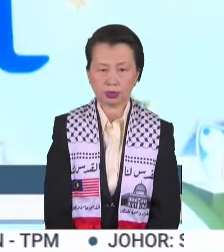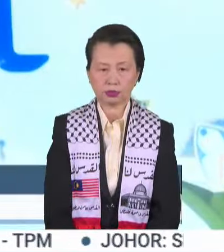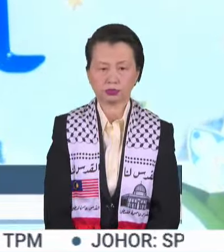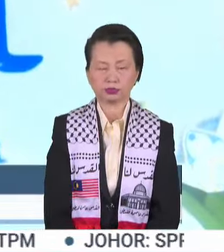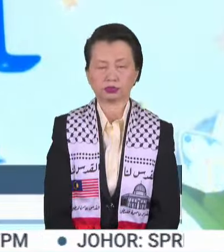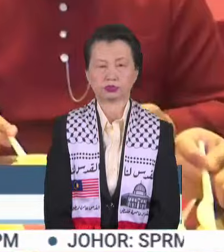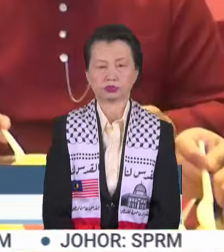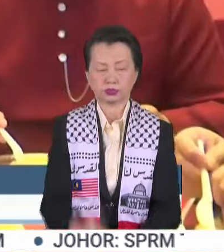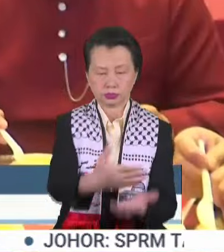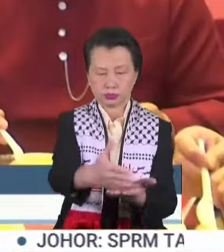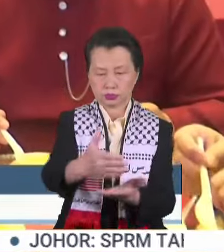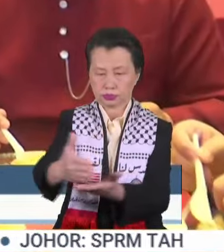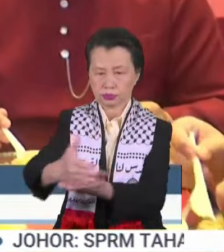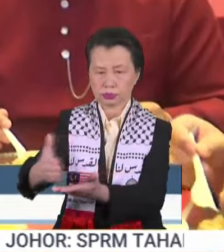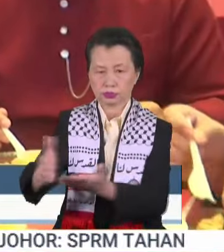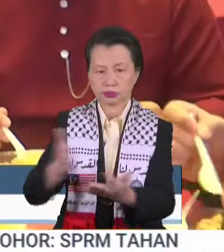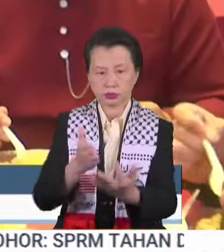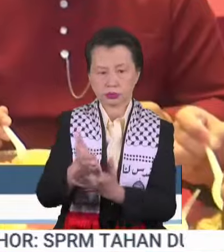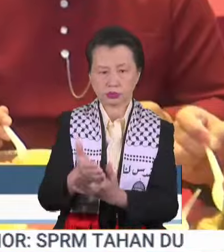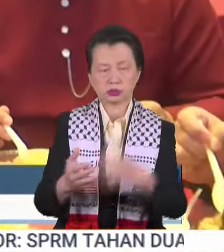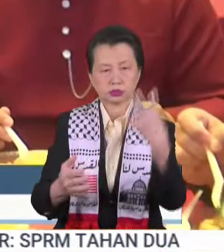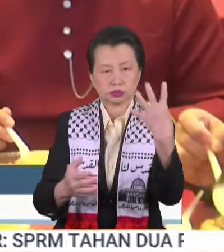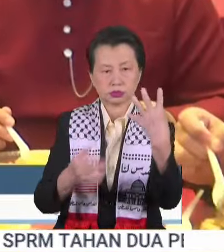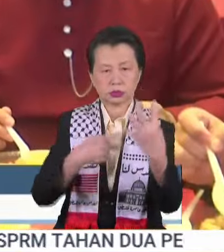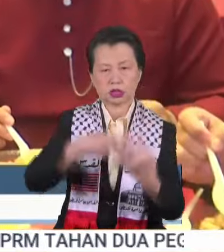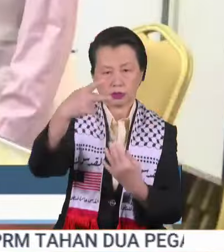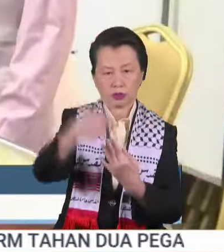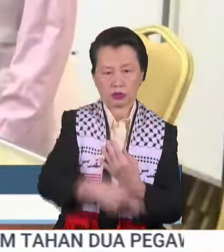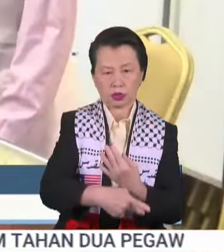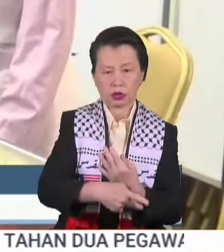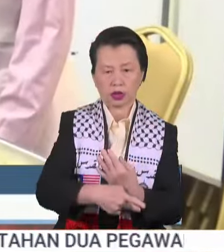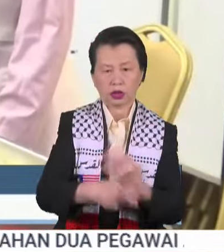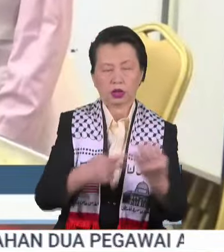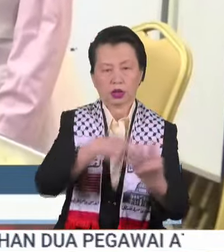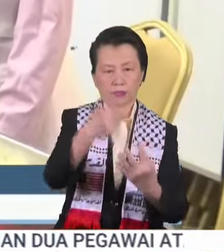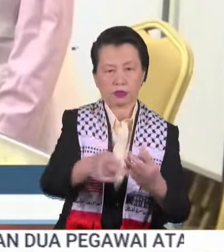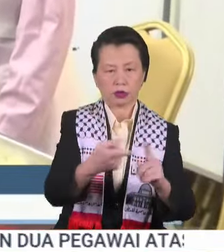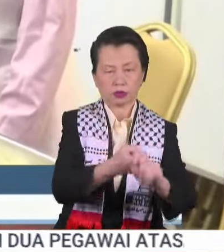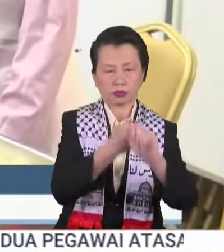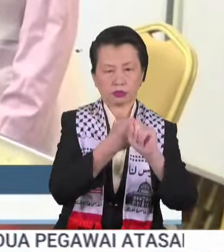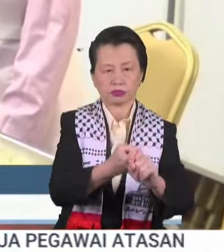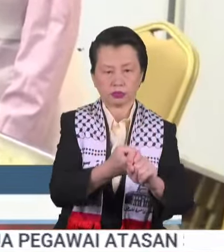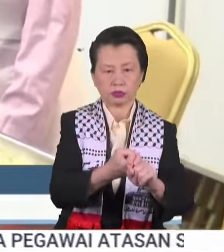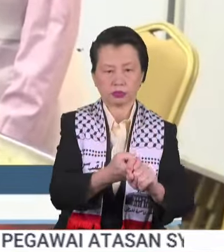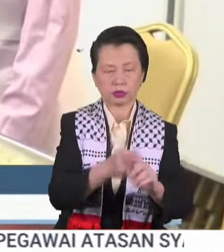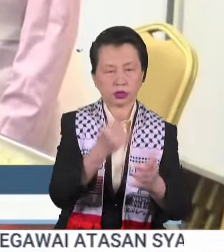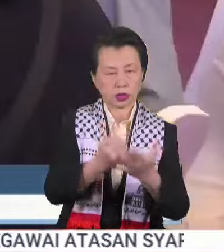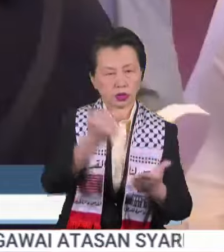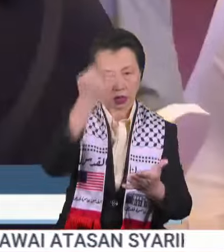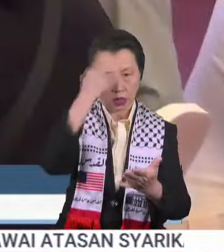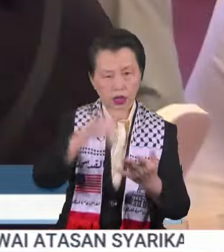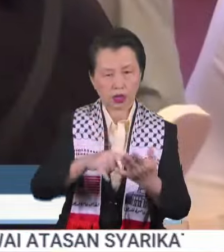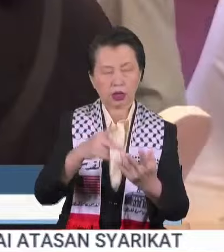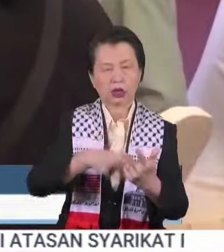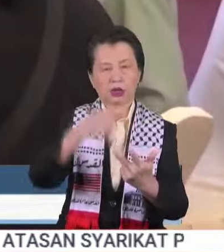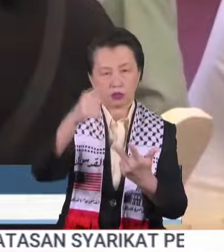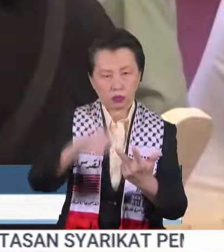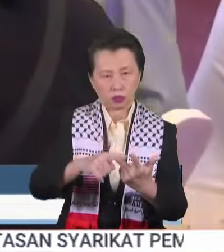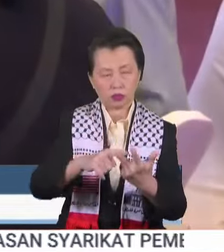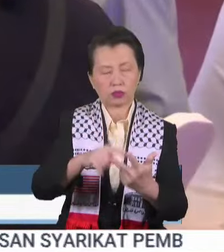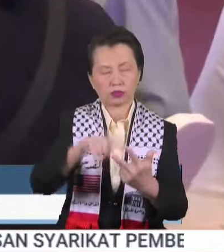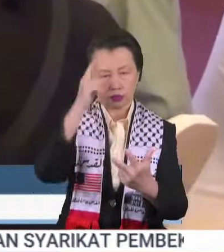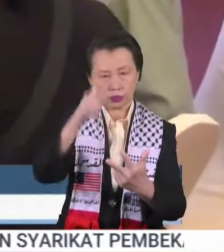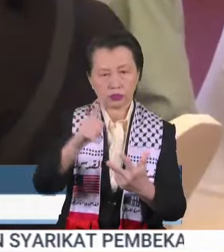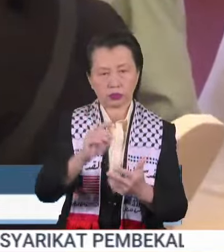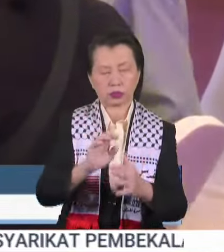Jelasnya lagi, agihan ini dilaksanakan melalui 4 program utama TBS, iaitu program mengukuhkan tradisi keilmuan, program membangunkan